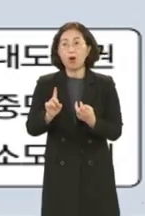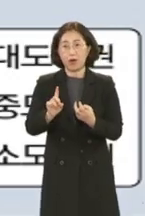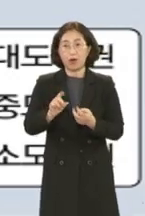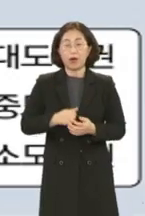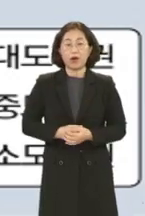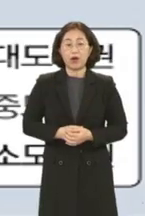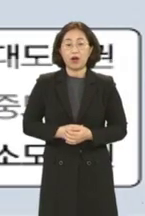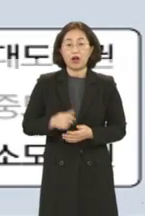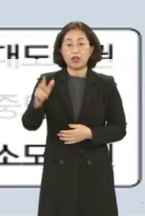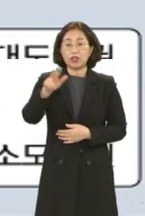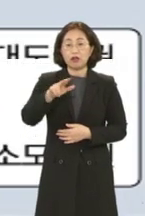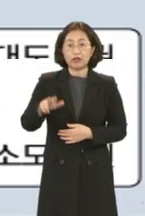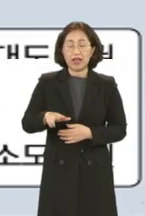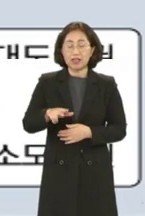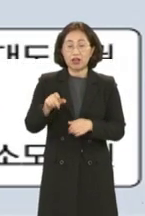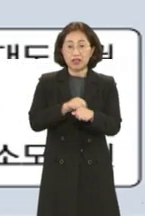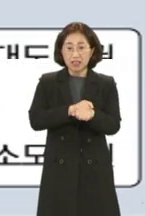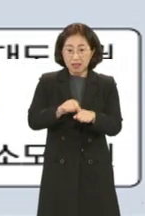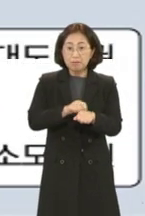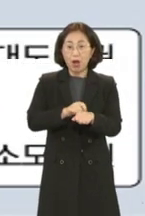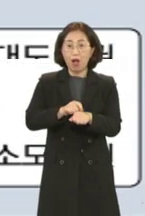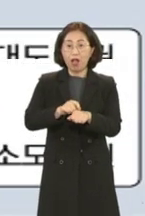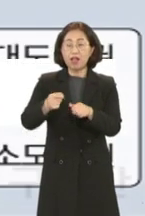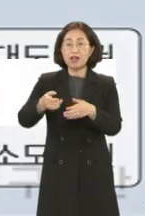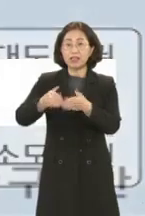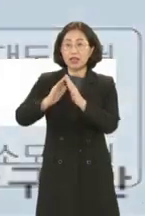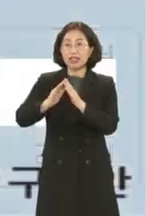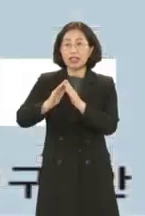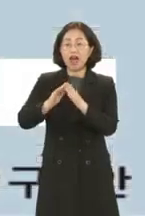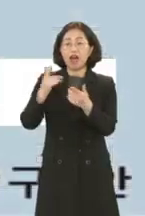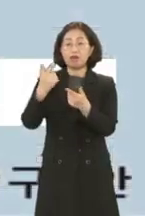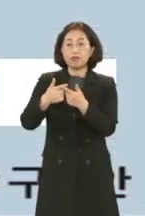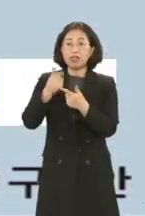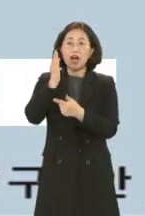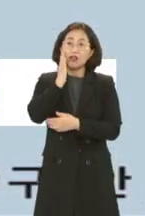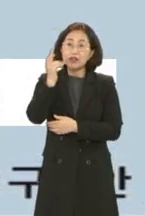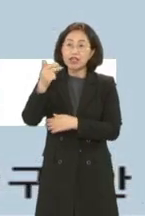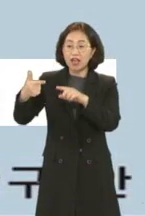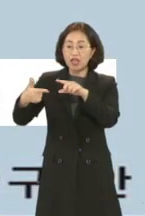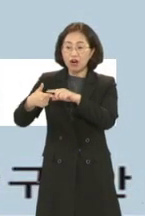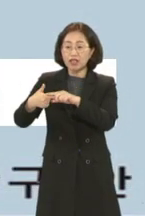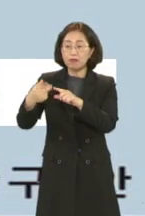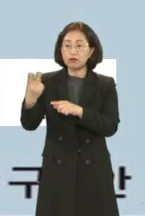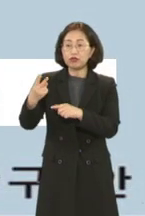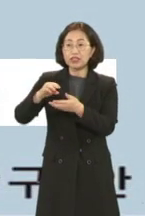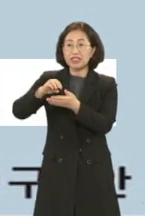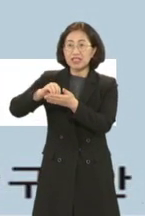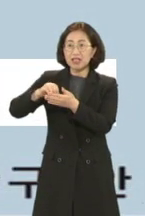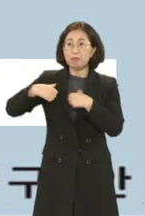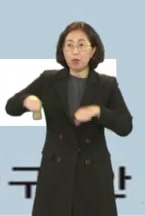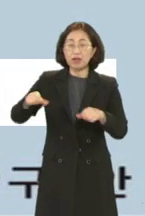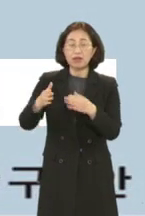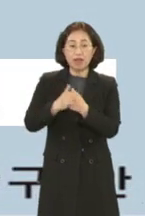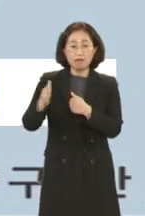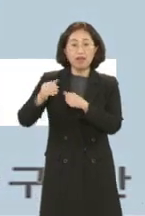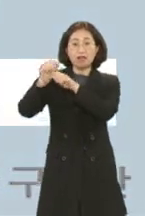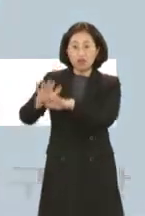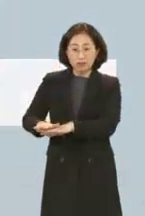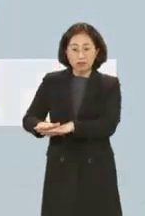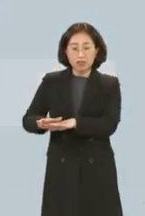실제로 전국에서 첫 특별지자체를 추진한 부울경 특별연합의 경우 울산과 경남의 이탈로 좌초된 만큼 지역별